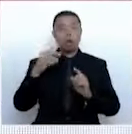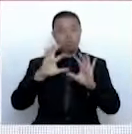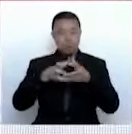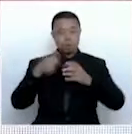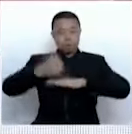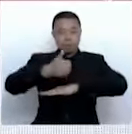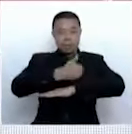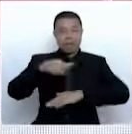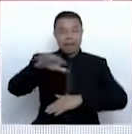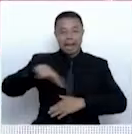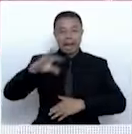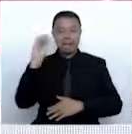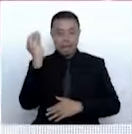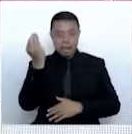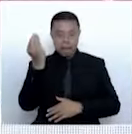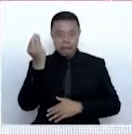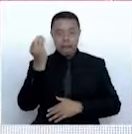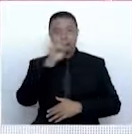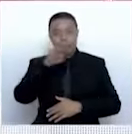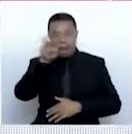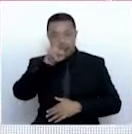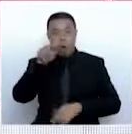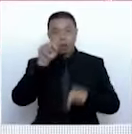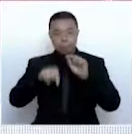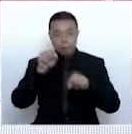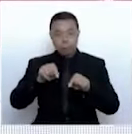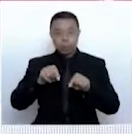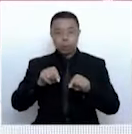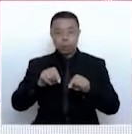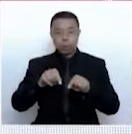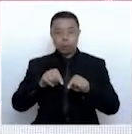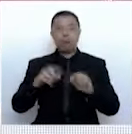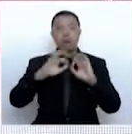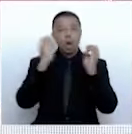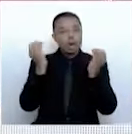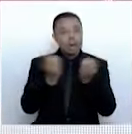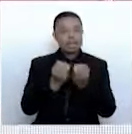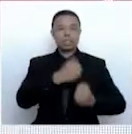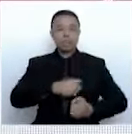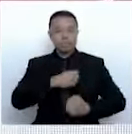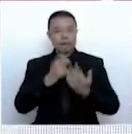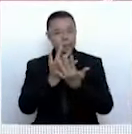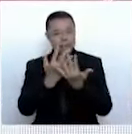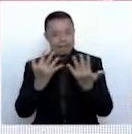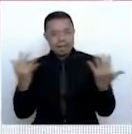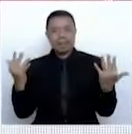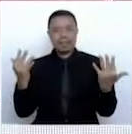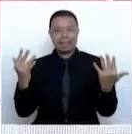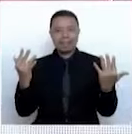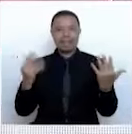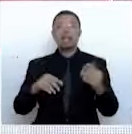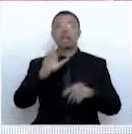Forkopimda Provinsi DKI Jakarta, pemantau pemilu dan pemilihan, organisasi sosial kemasyarakatan,